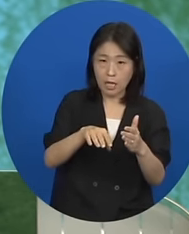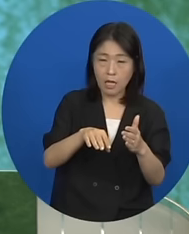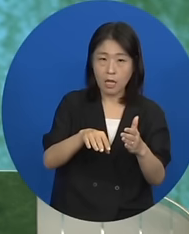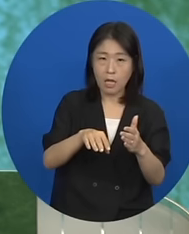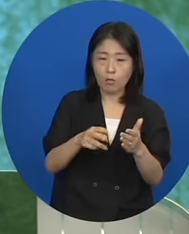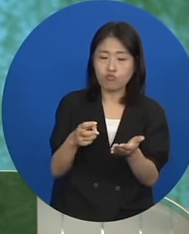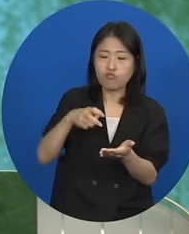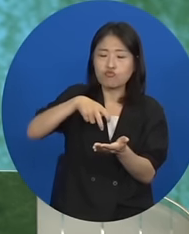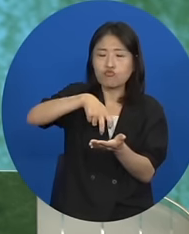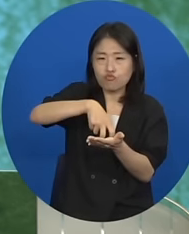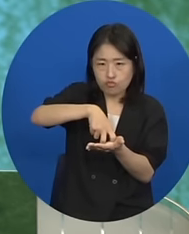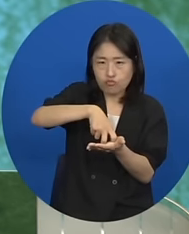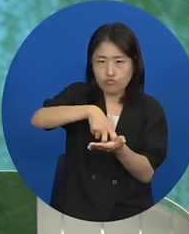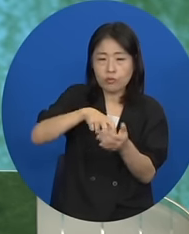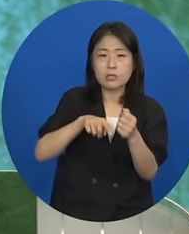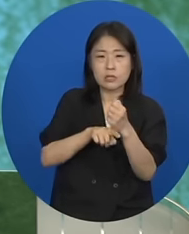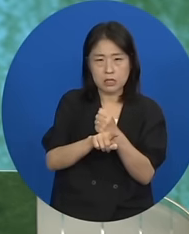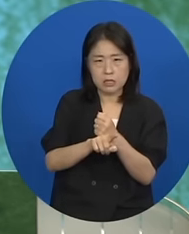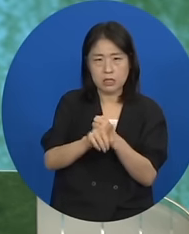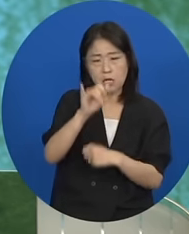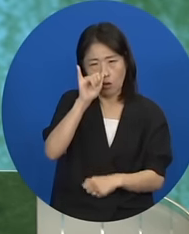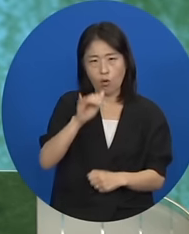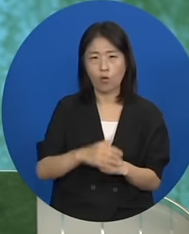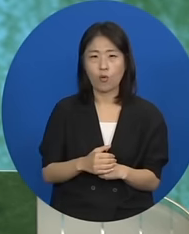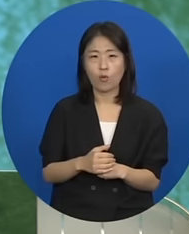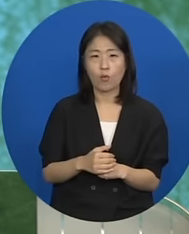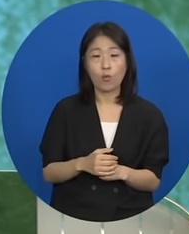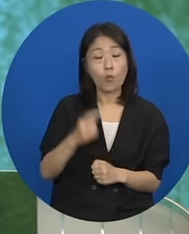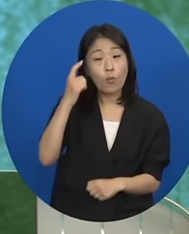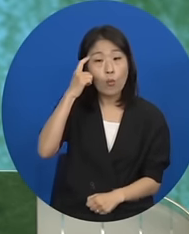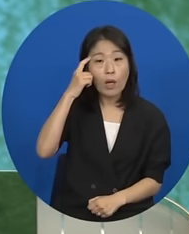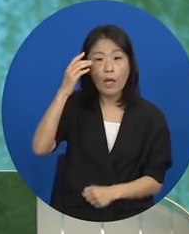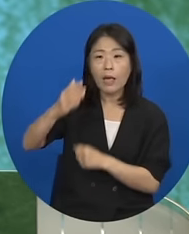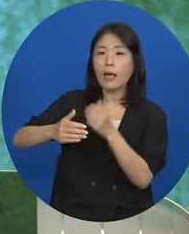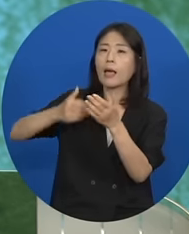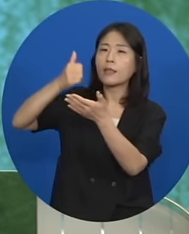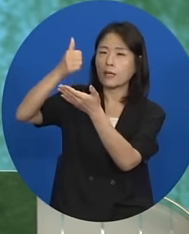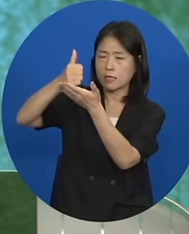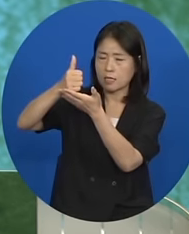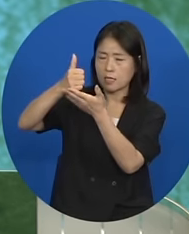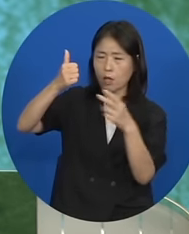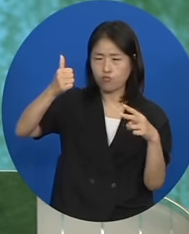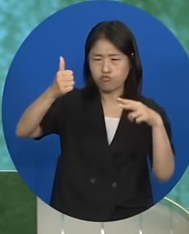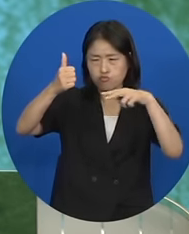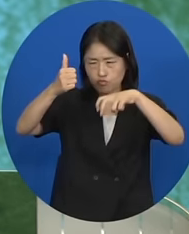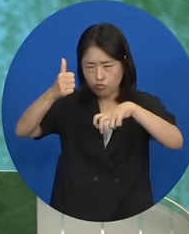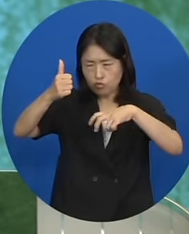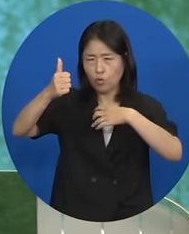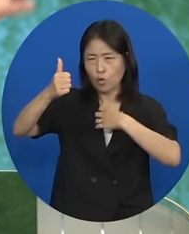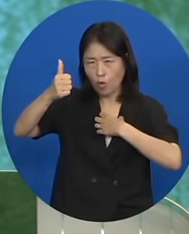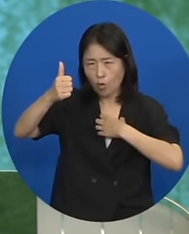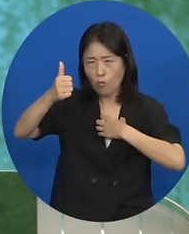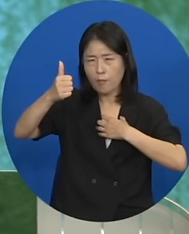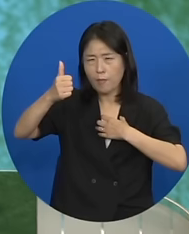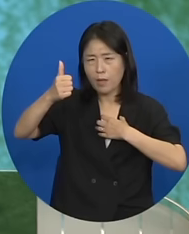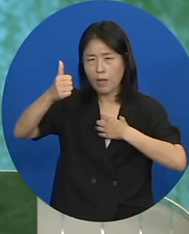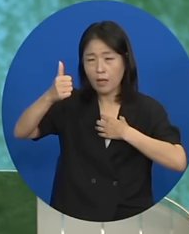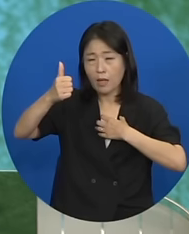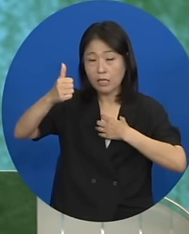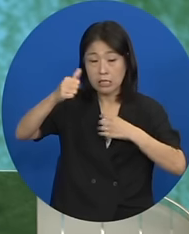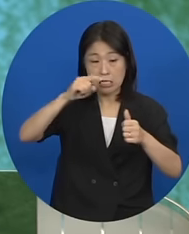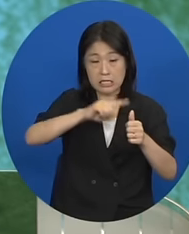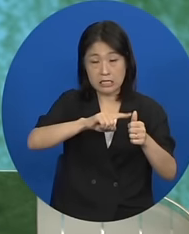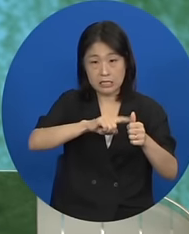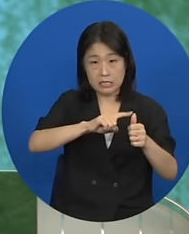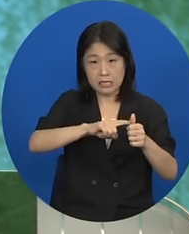사람이면 하나님께 꿇고 외하고 은 람이라는 겁니다